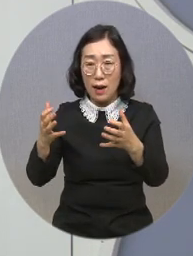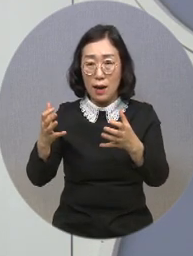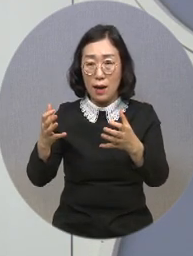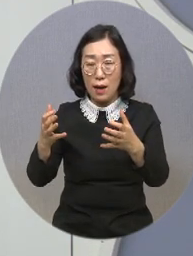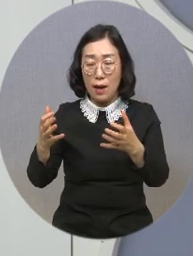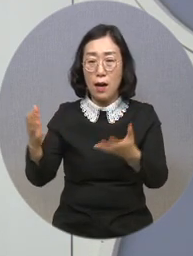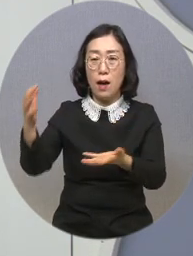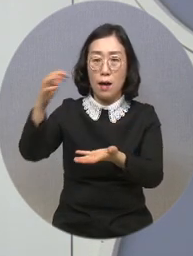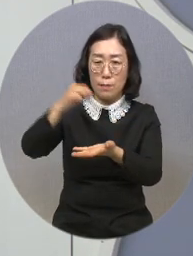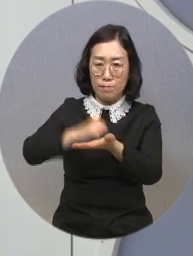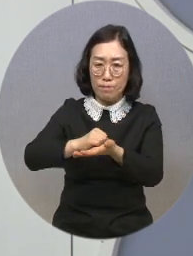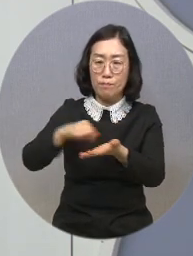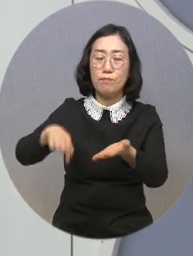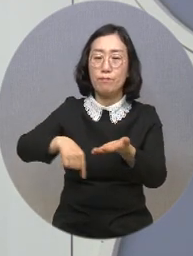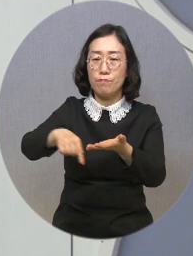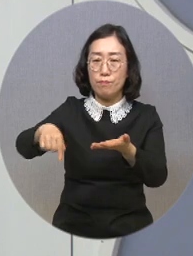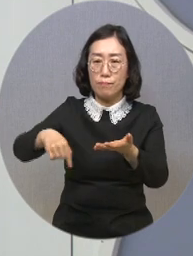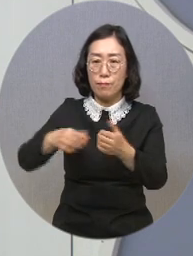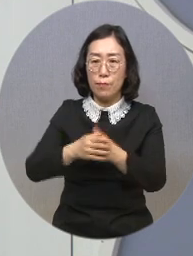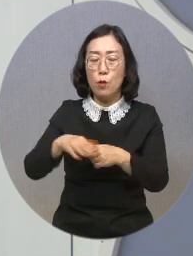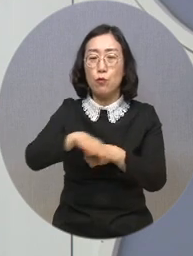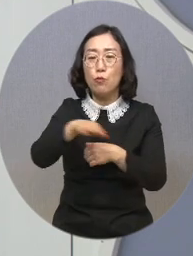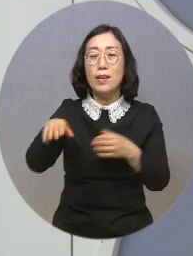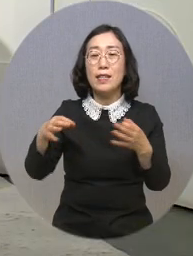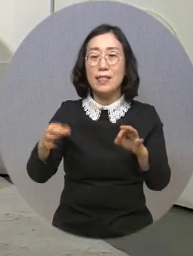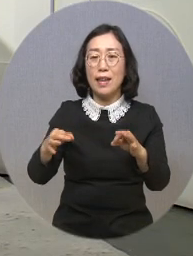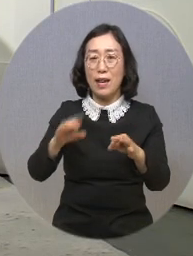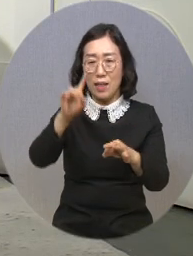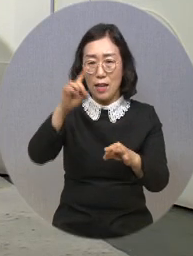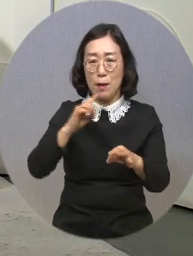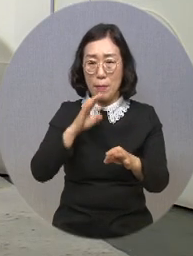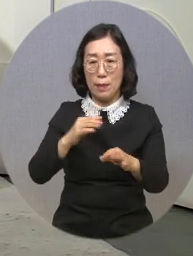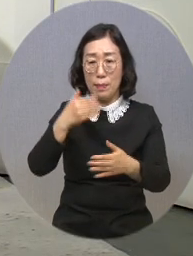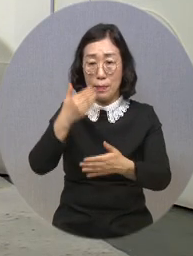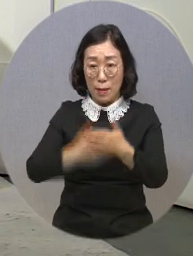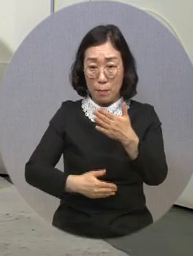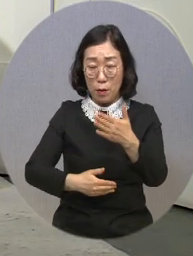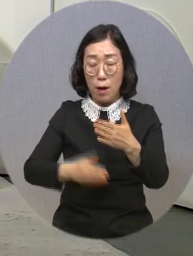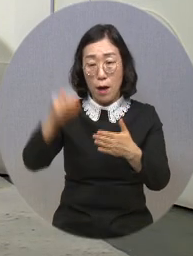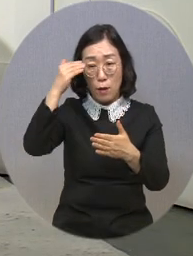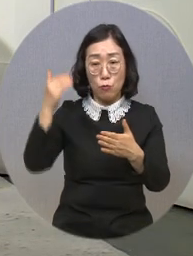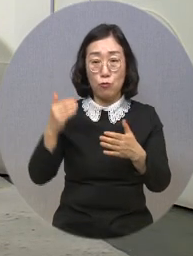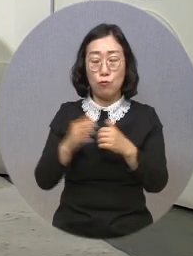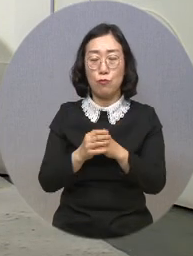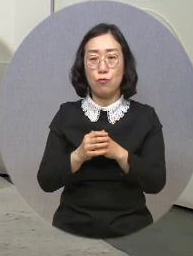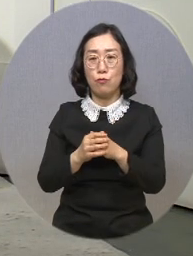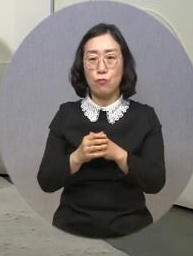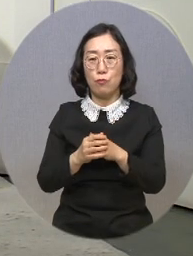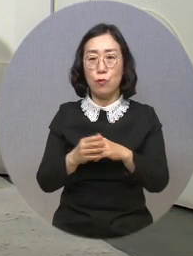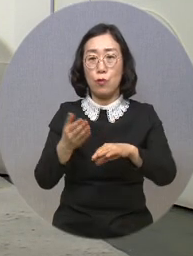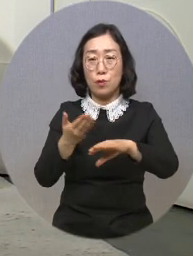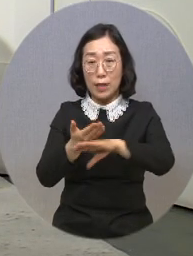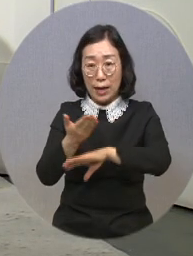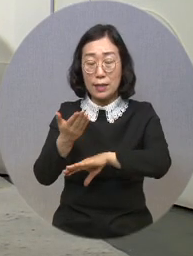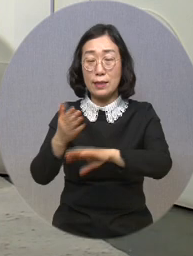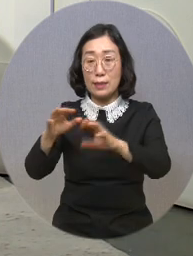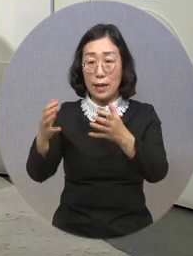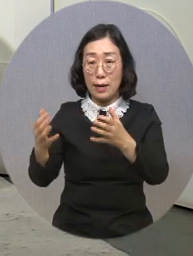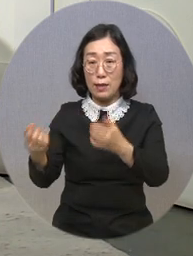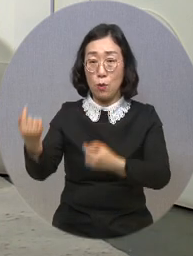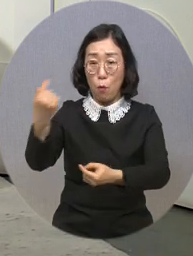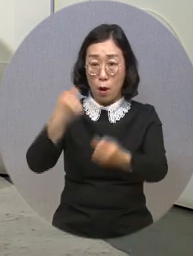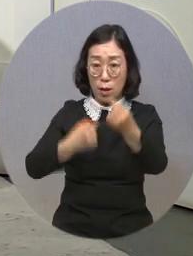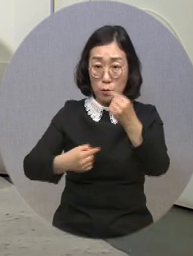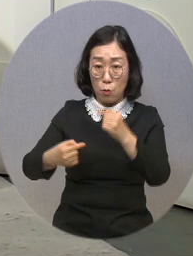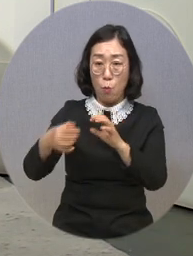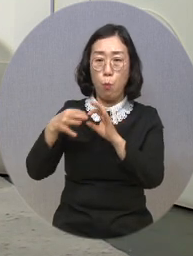외국으로 넘어갔어요. 그러니까 국내 은행 우리 은행밖에 없어요. 국내 그 당시엔 다국적 기업이었죠. 다국적으로 다 뭐